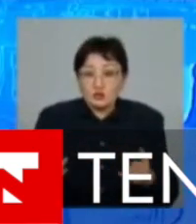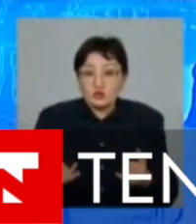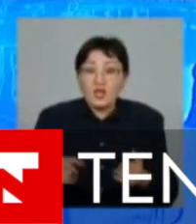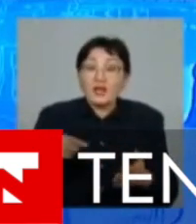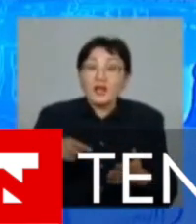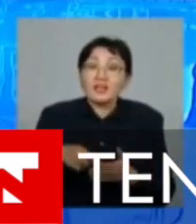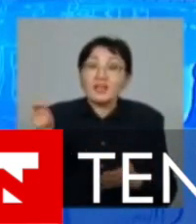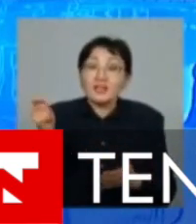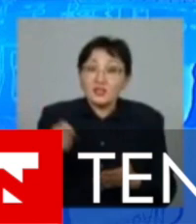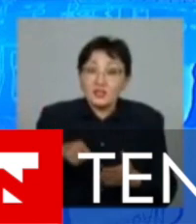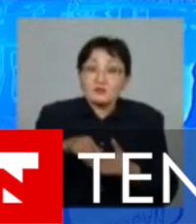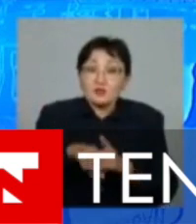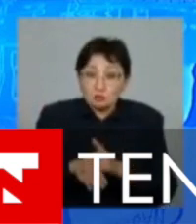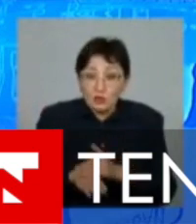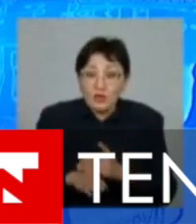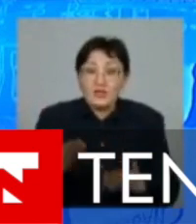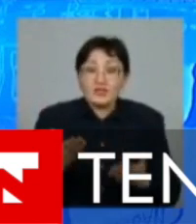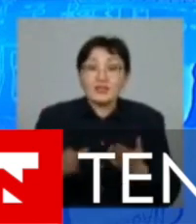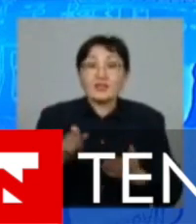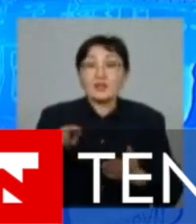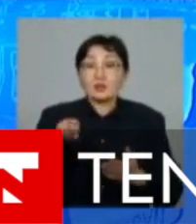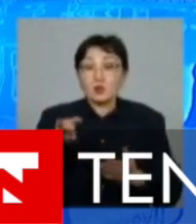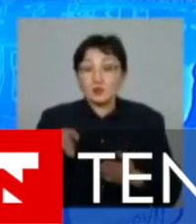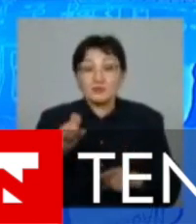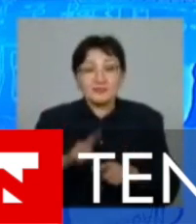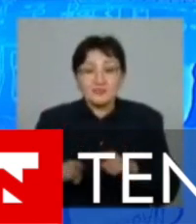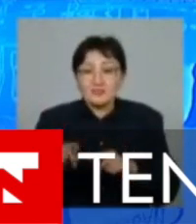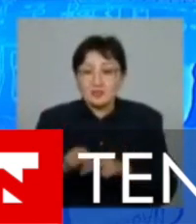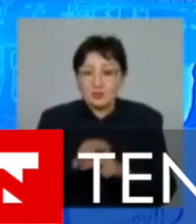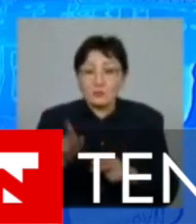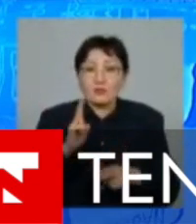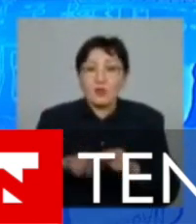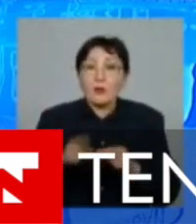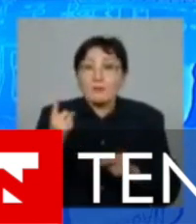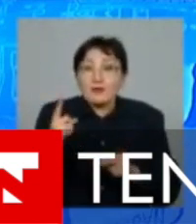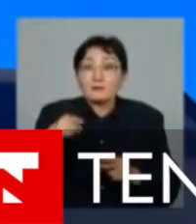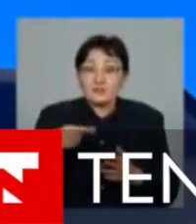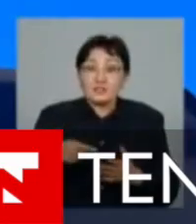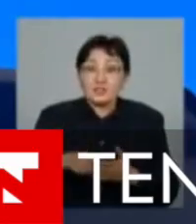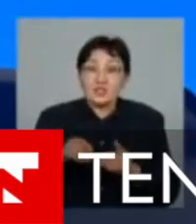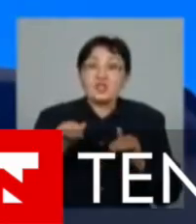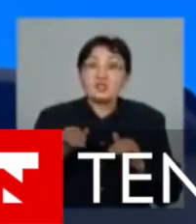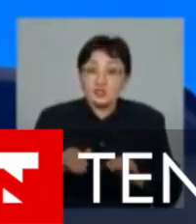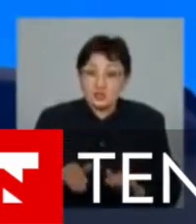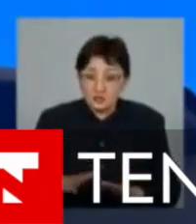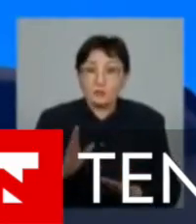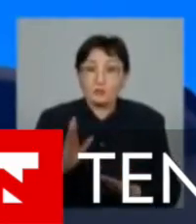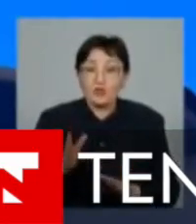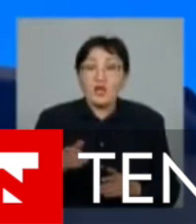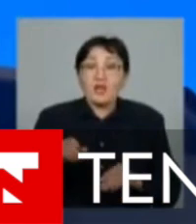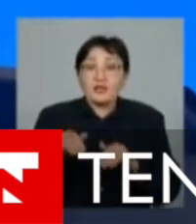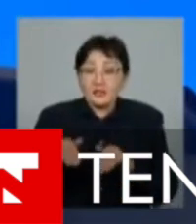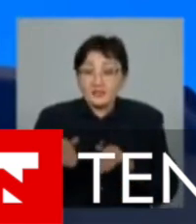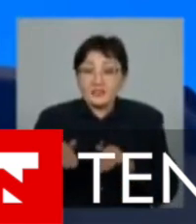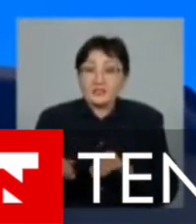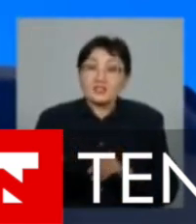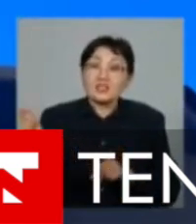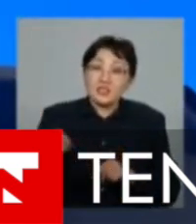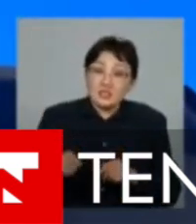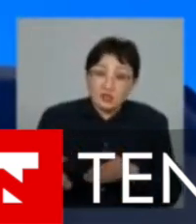кіріп шығу, егер де Алтын Орданың тезірек бітетін болса, онда бір мәселені шештік деп есептейміз. Қаскелеңнен кеткен